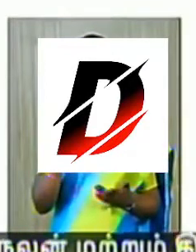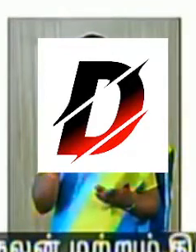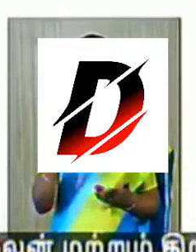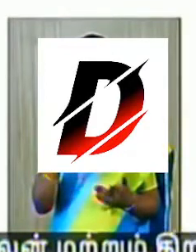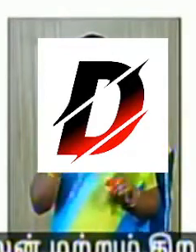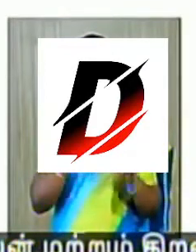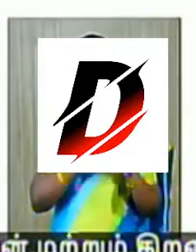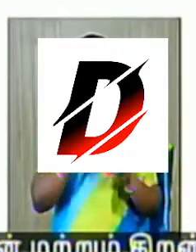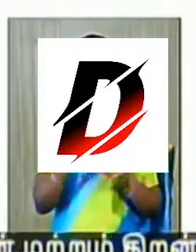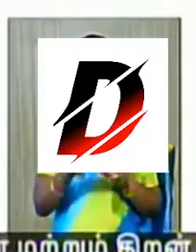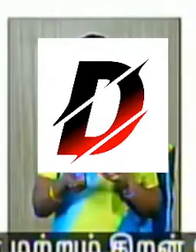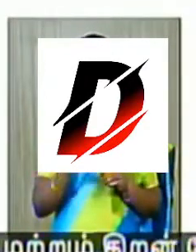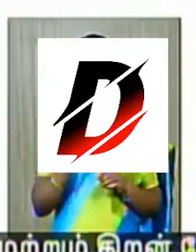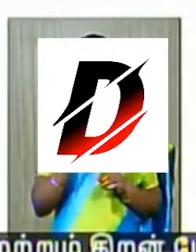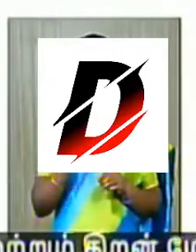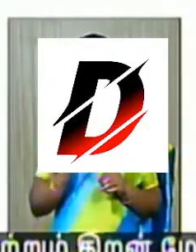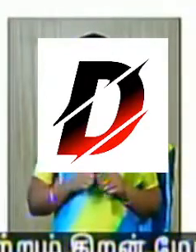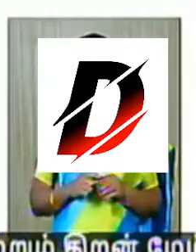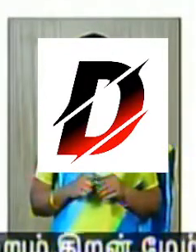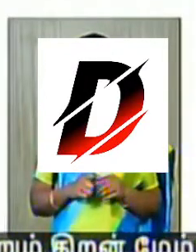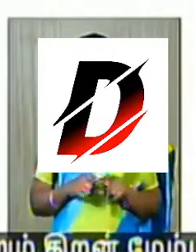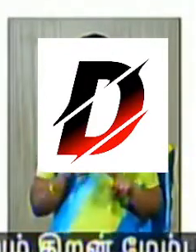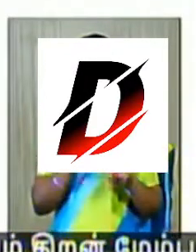கேள்வி 1 4 சப்டிவிஷன்